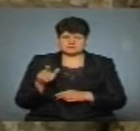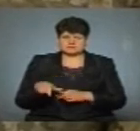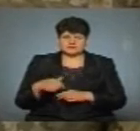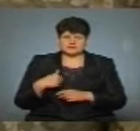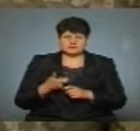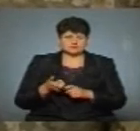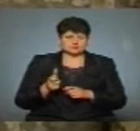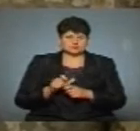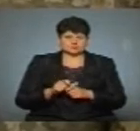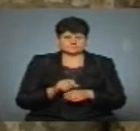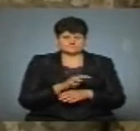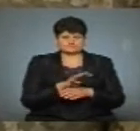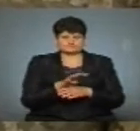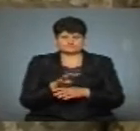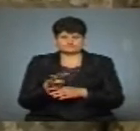сильно накрили міномет.